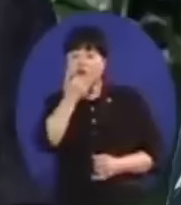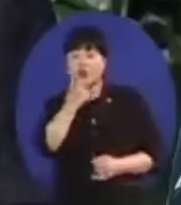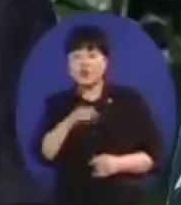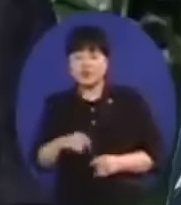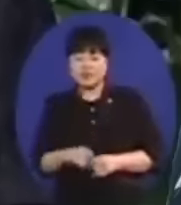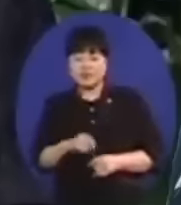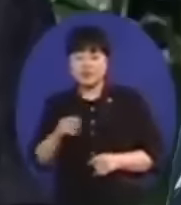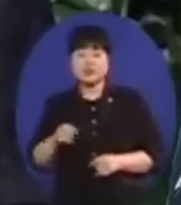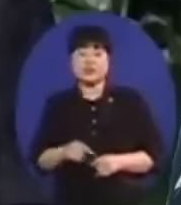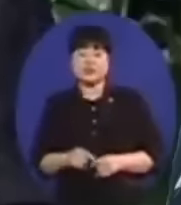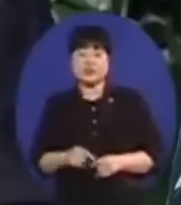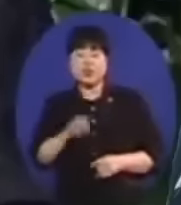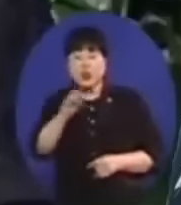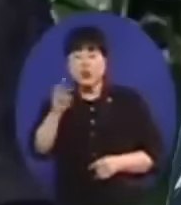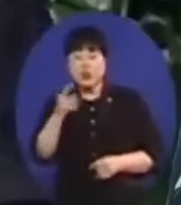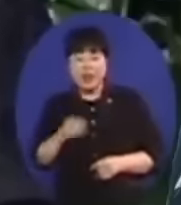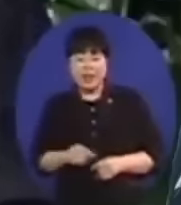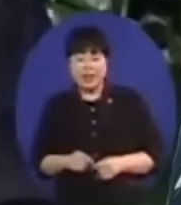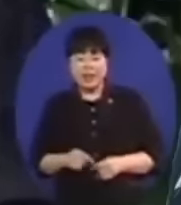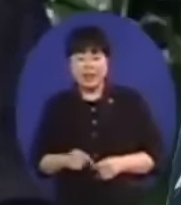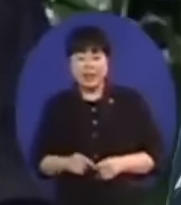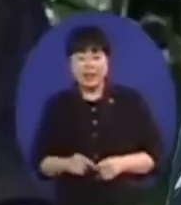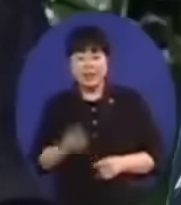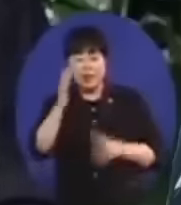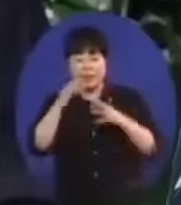스위스, 노르웨이, 덴마크